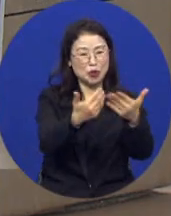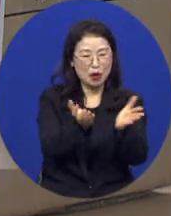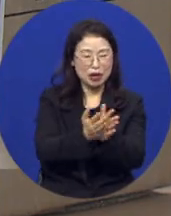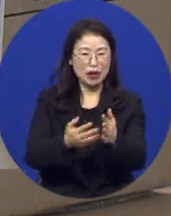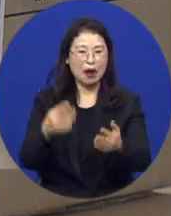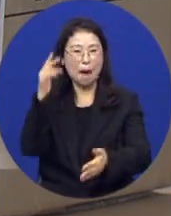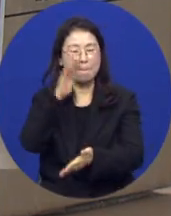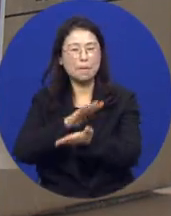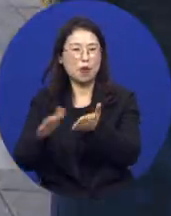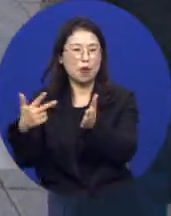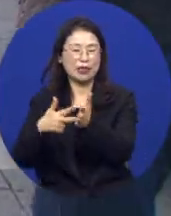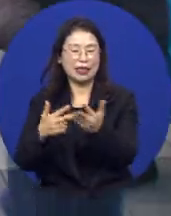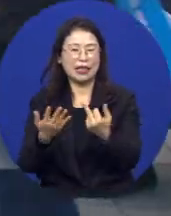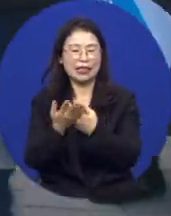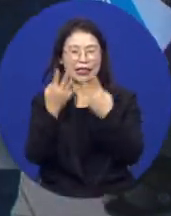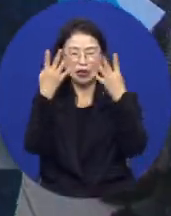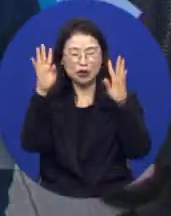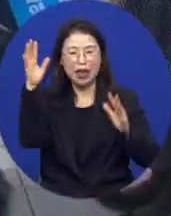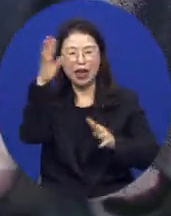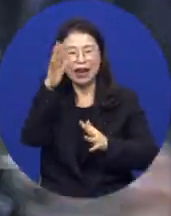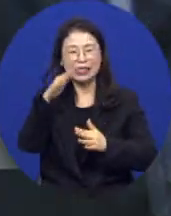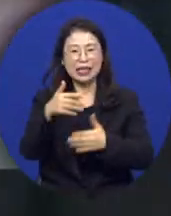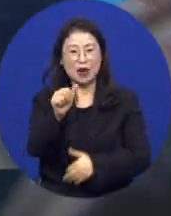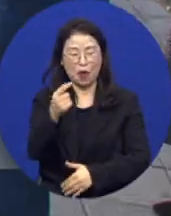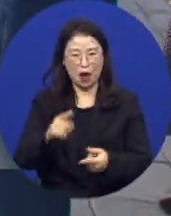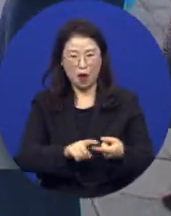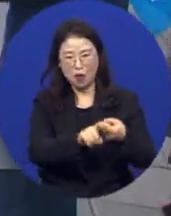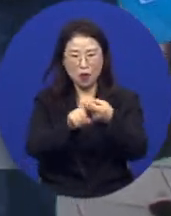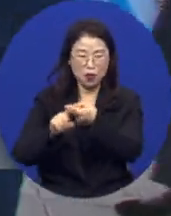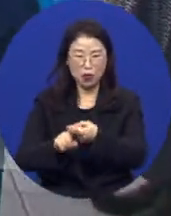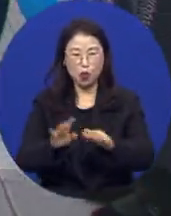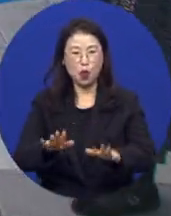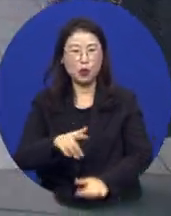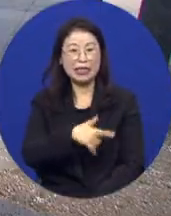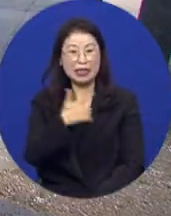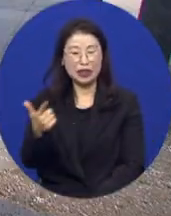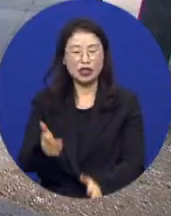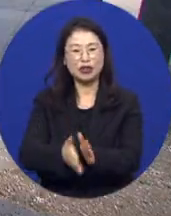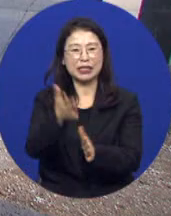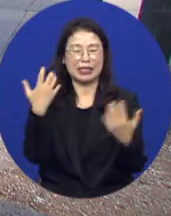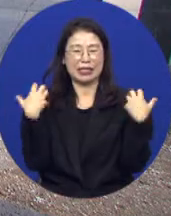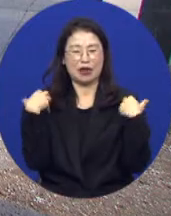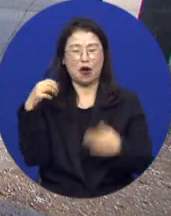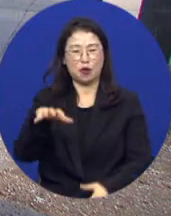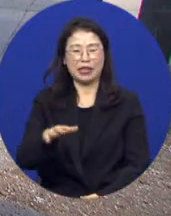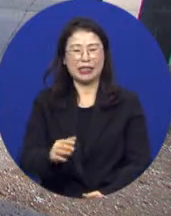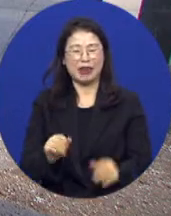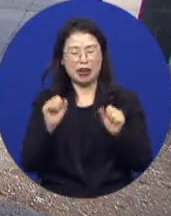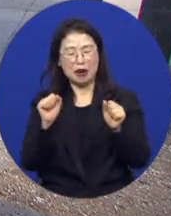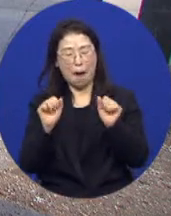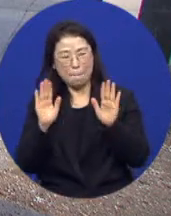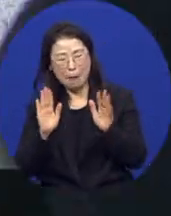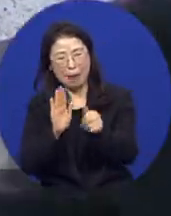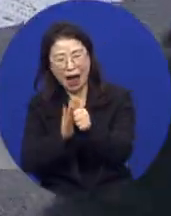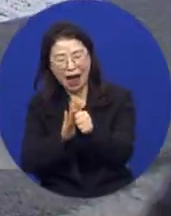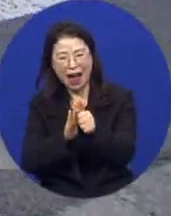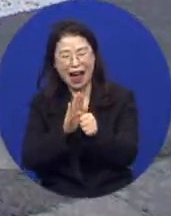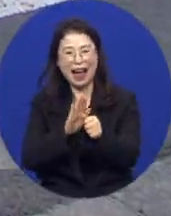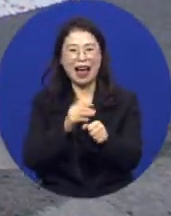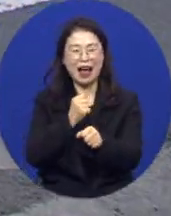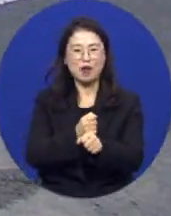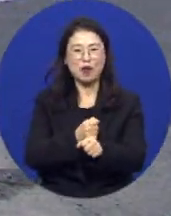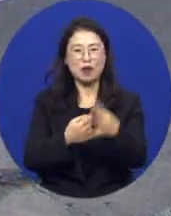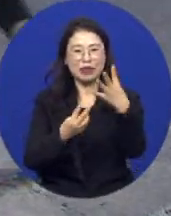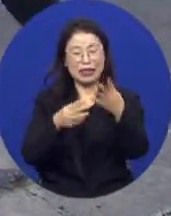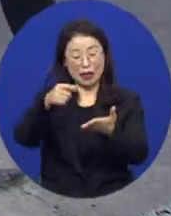4.3 평화재단, 제주대 총학생회 등은 공동으로 오늘 저녁 제주시청 일대에서 응원 캠페인을 벌이고 4.3